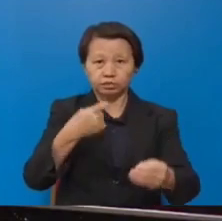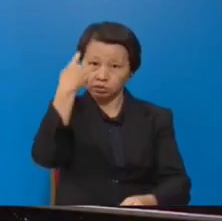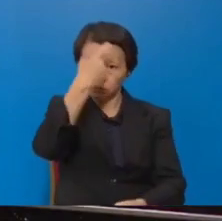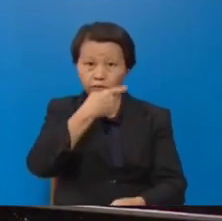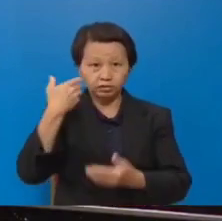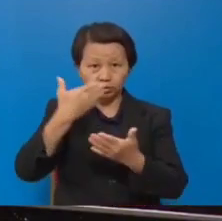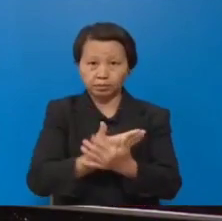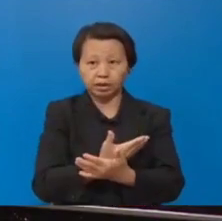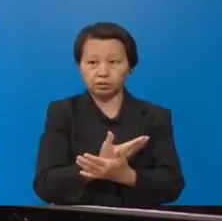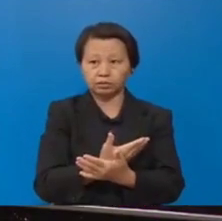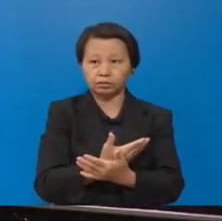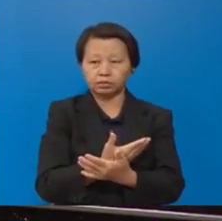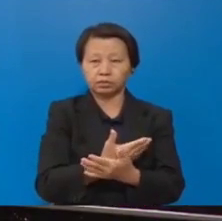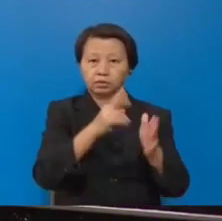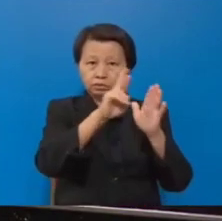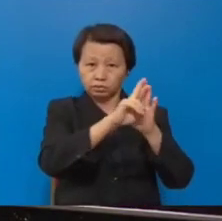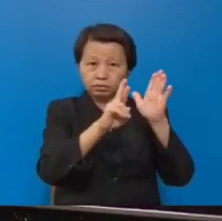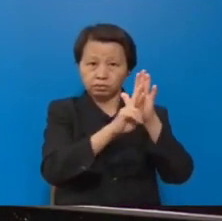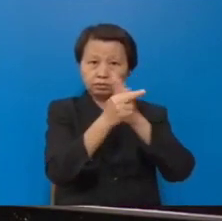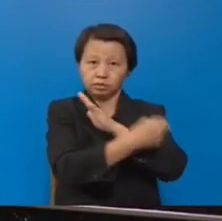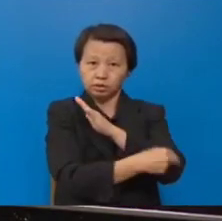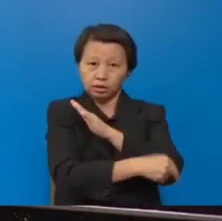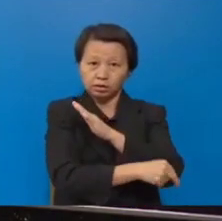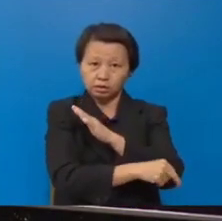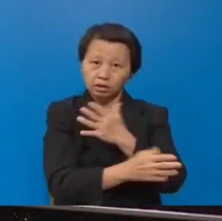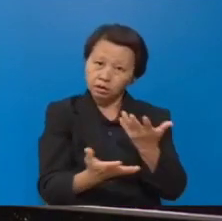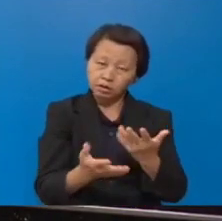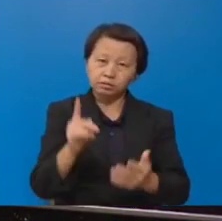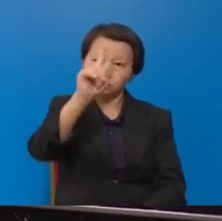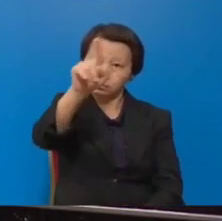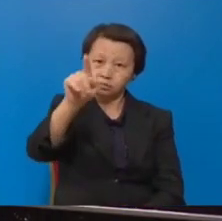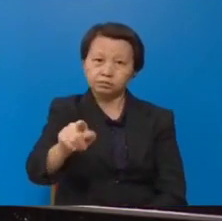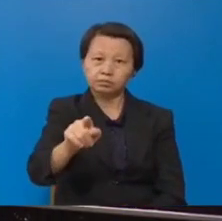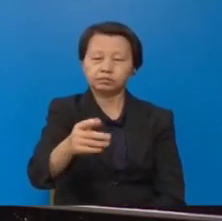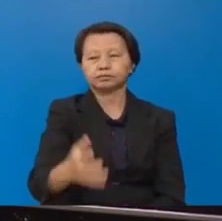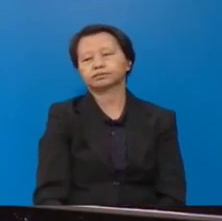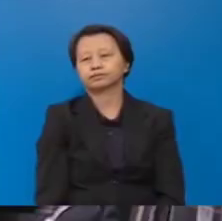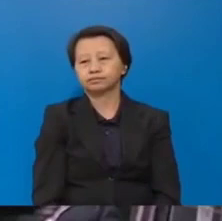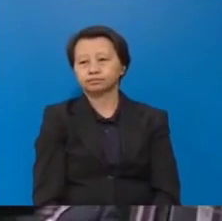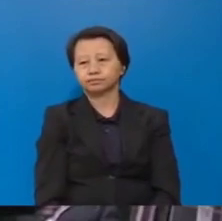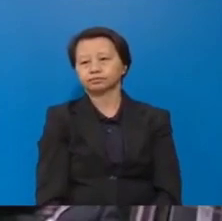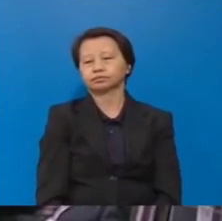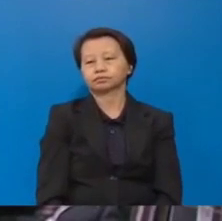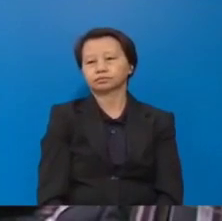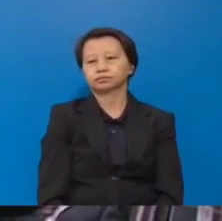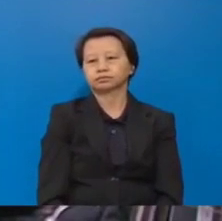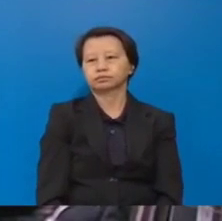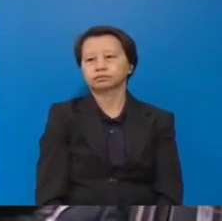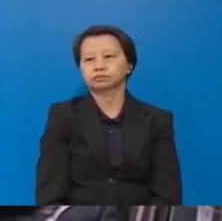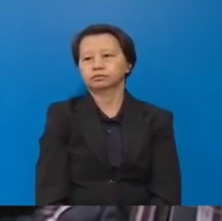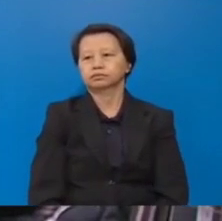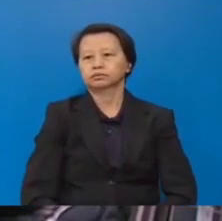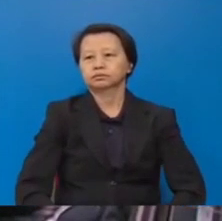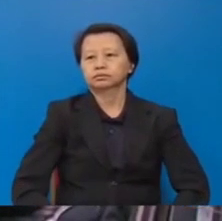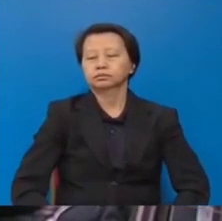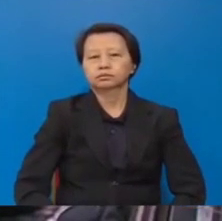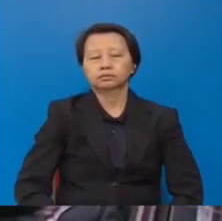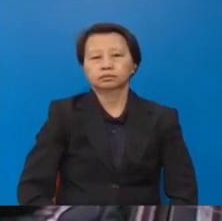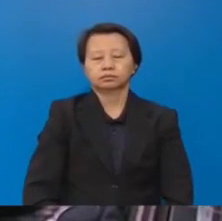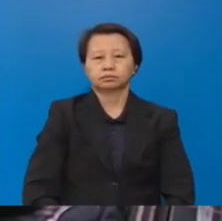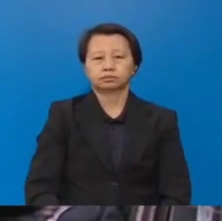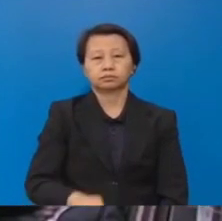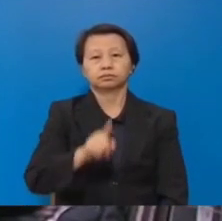wajah baru kepada rukun negara ah susah elegan demikian Muhammad timbalan menteri Hai